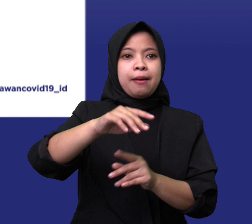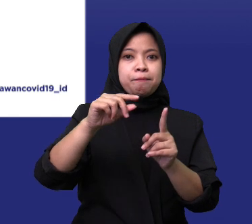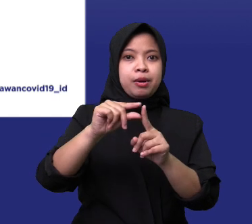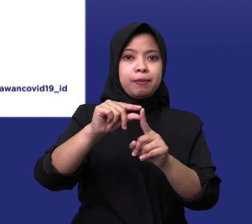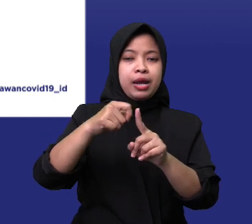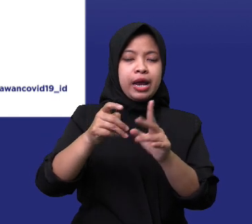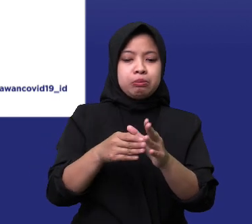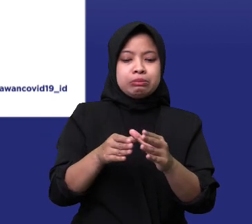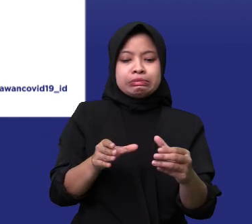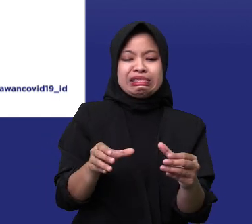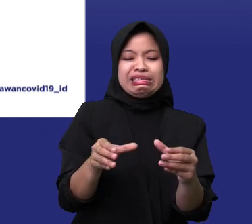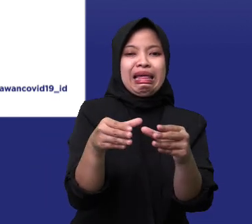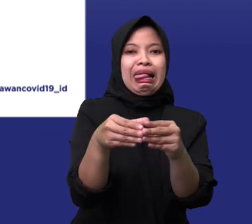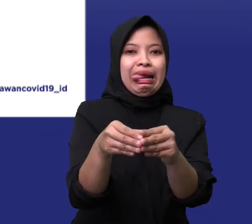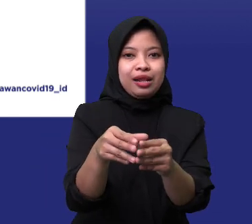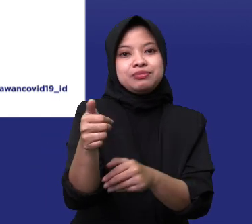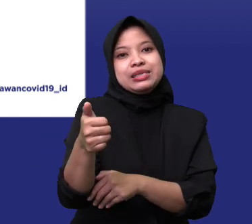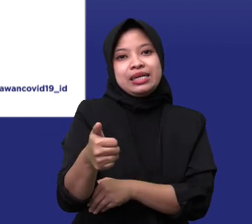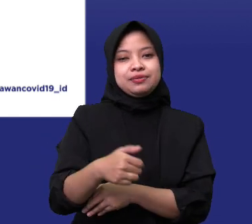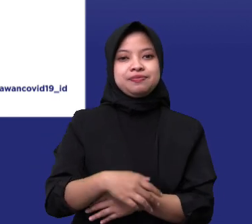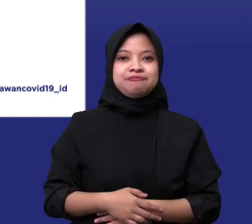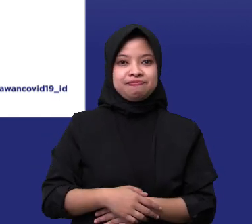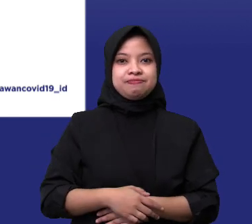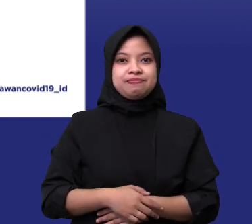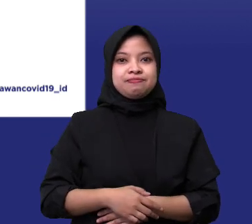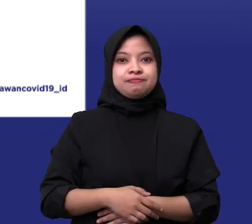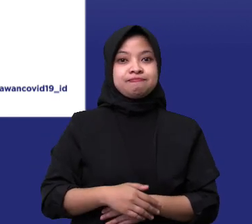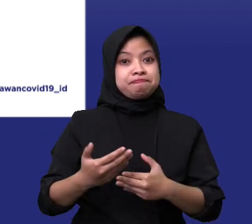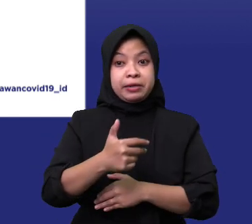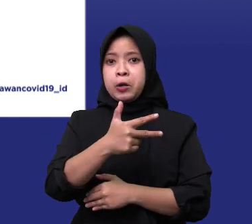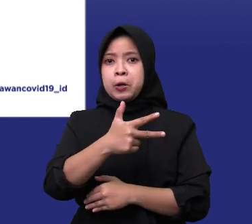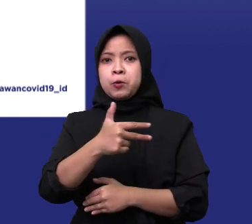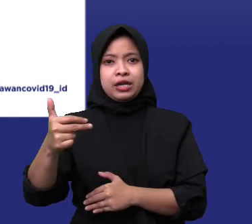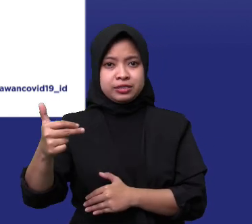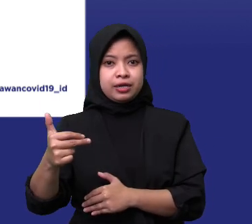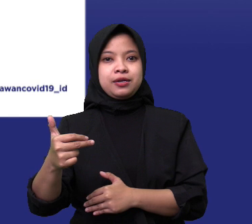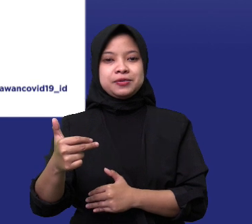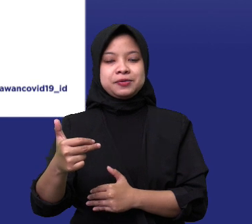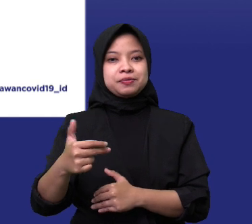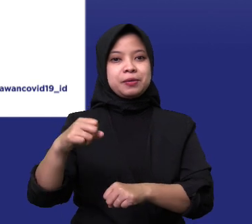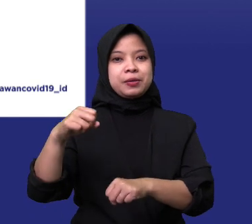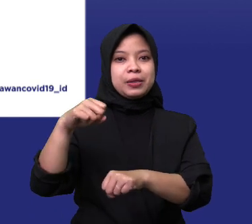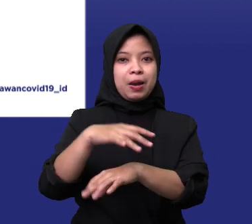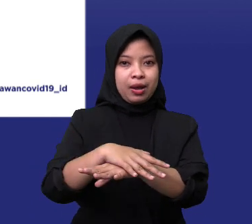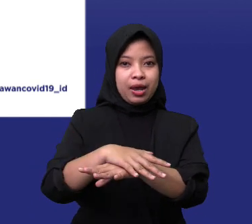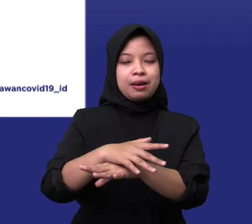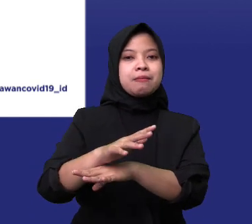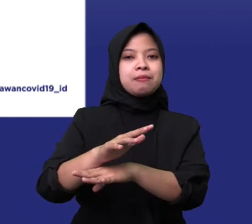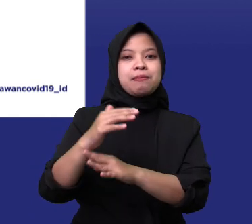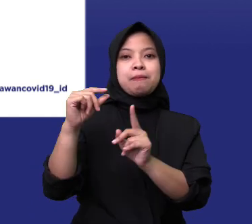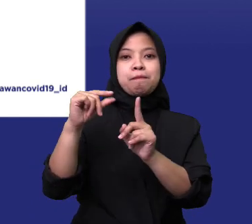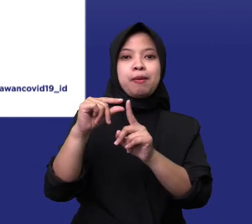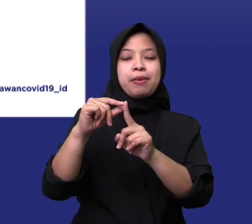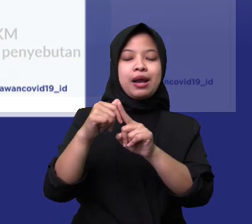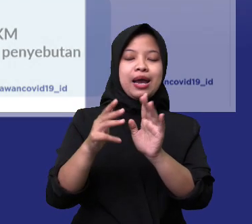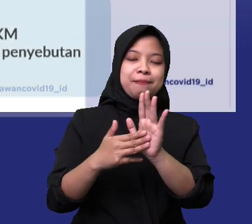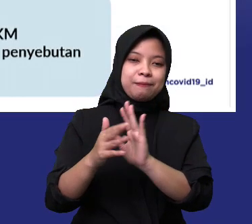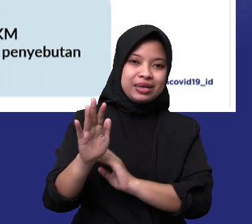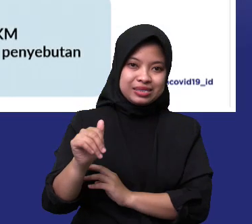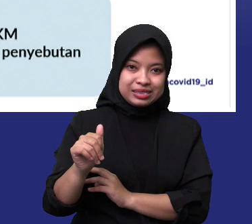kecil. Untuk sementara waktu, Indonesia masih akan tetap menerapkan PPKM. Pada